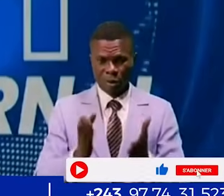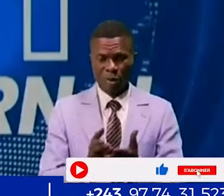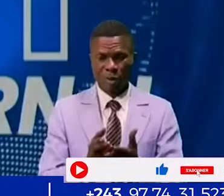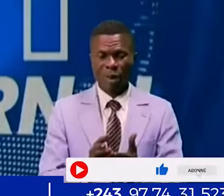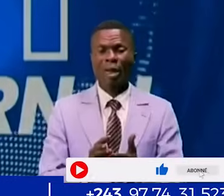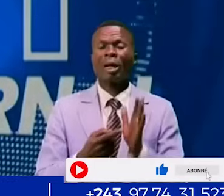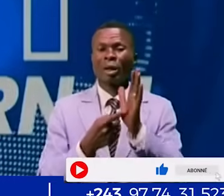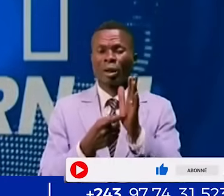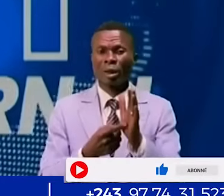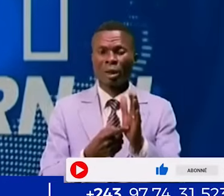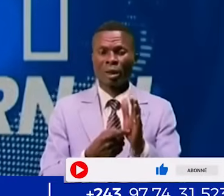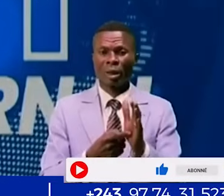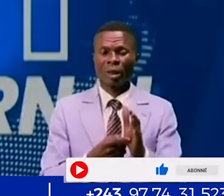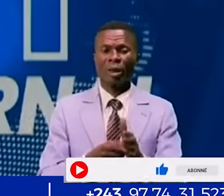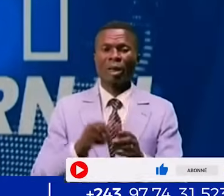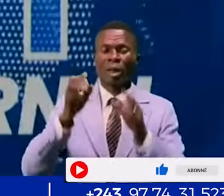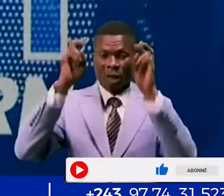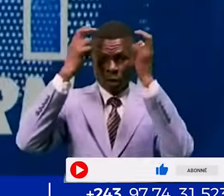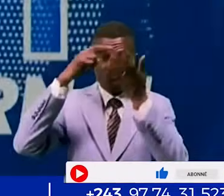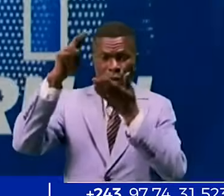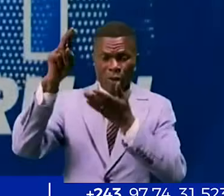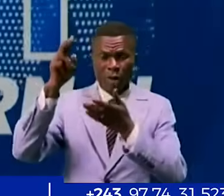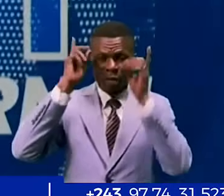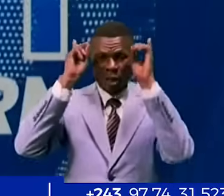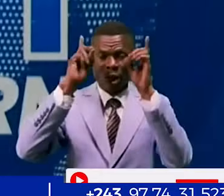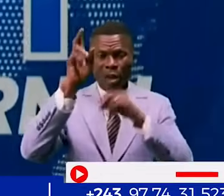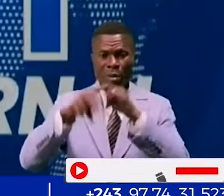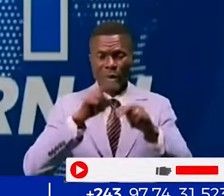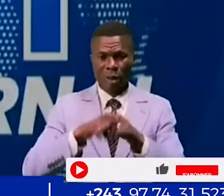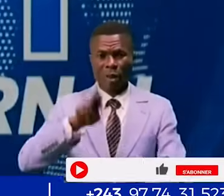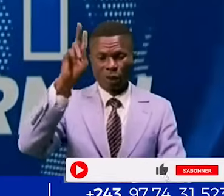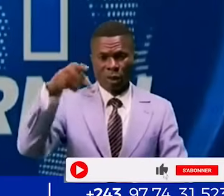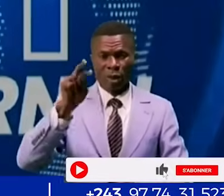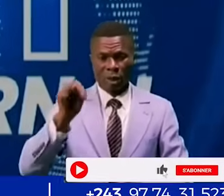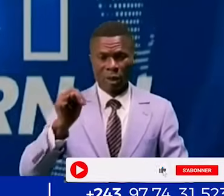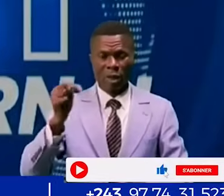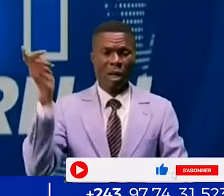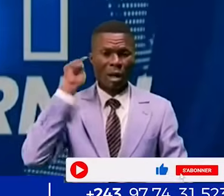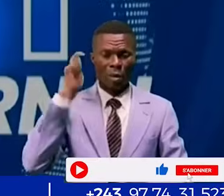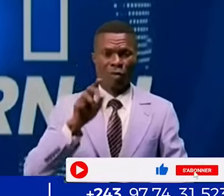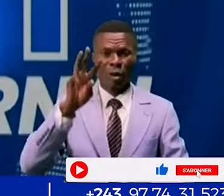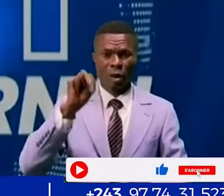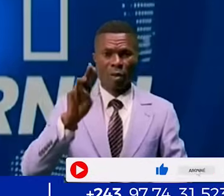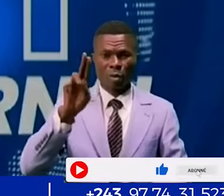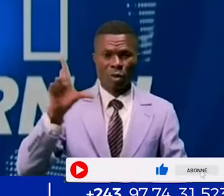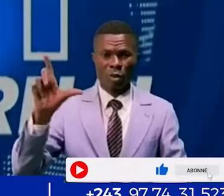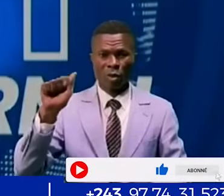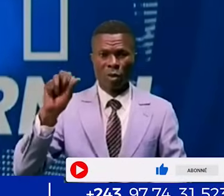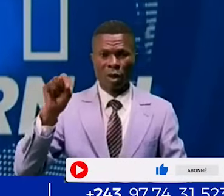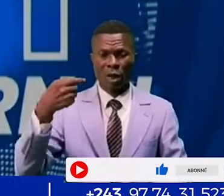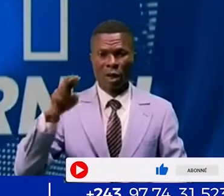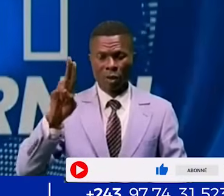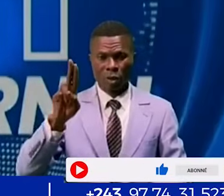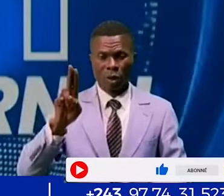a fait l'objet de la thèse défendue à l'Université pédagogique nationale par le professeur Moulangou Katulumba Félix Médard. Et